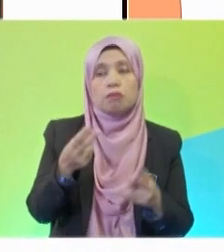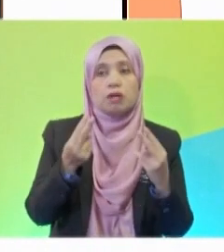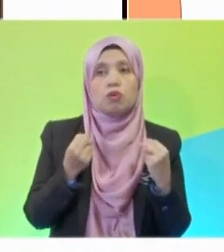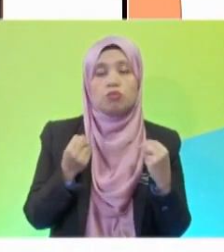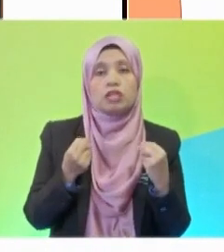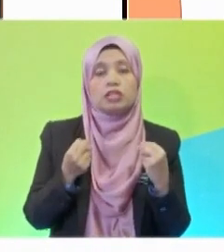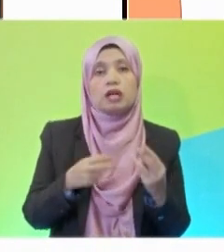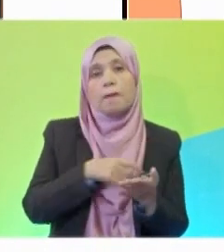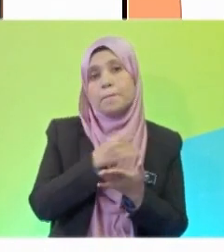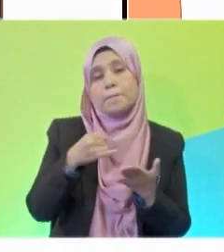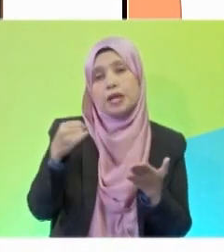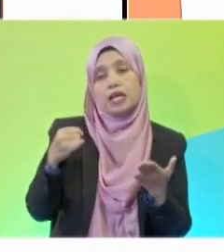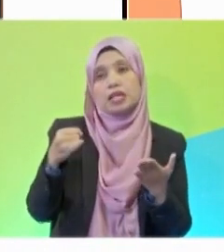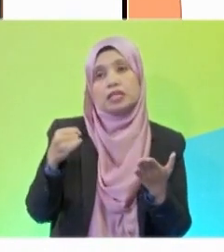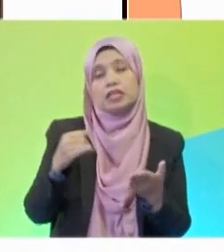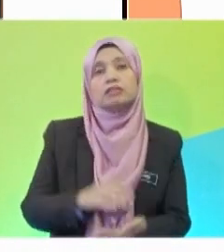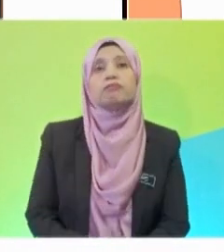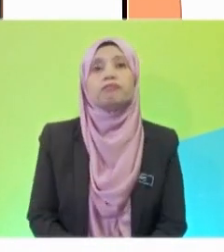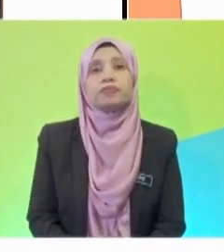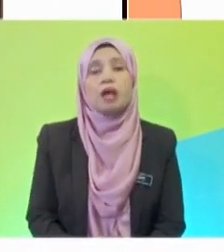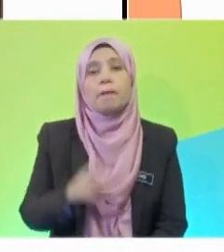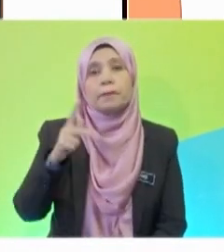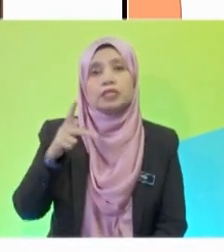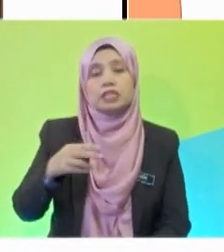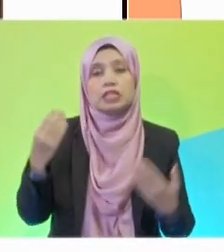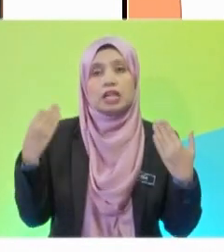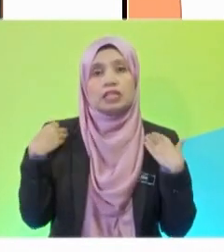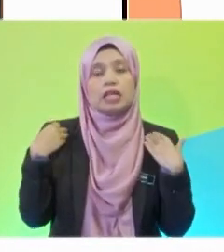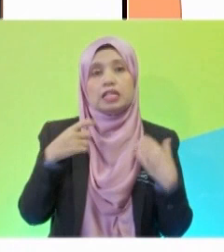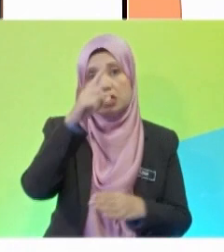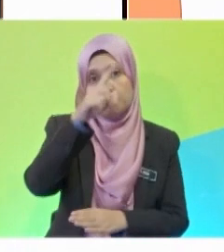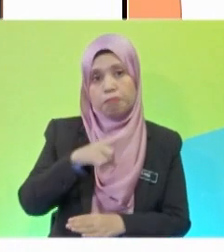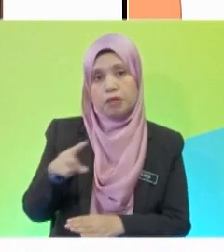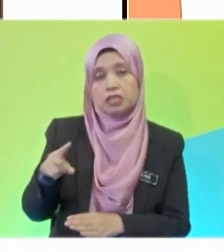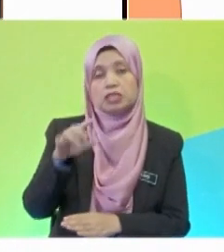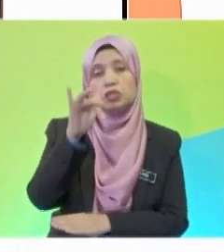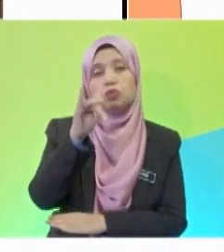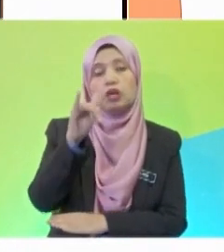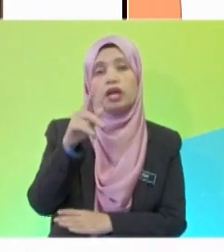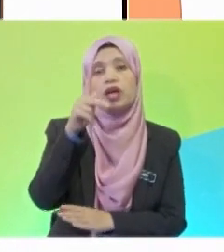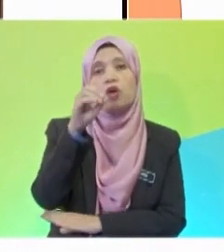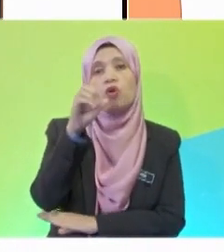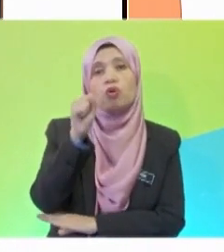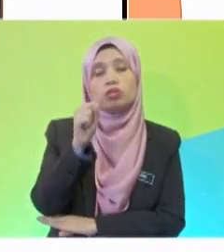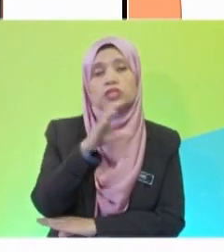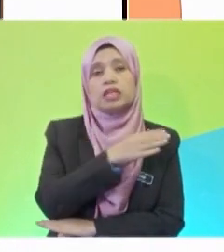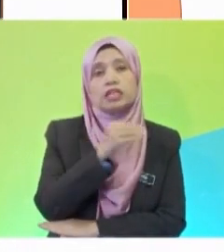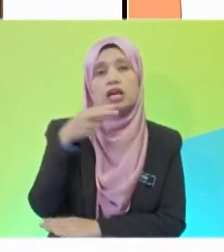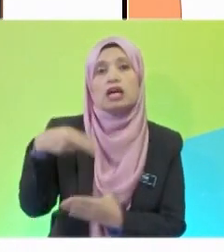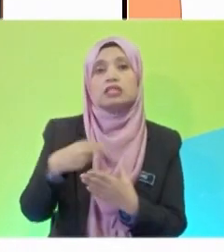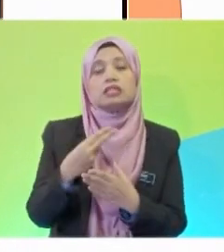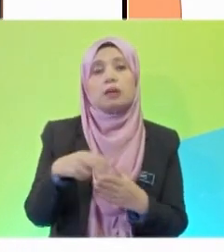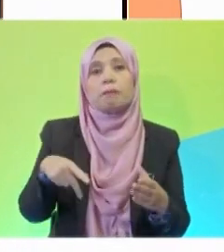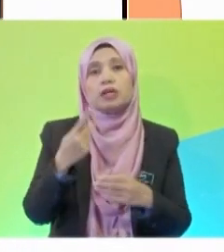untuk melakar, inilah lakaran dia. Okey, pastikan ada paksi Y, iaitu kos dan hasil, paksi Y,